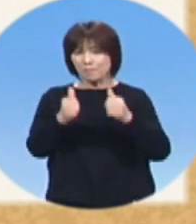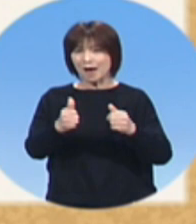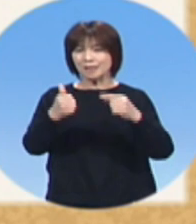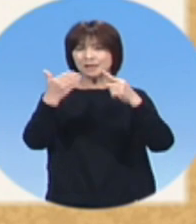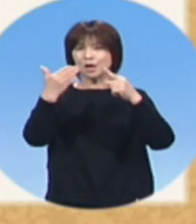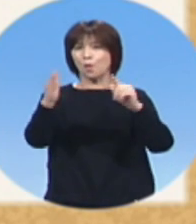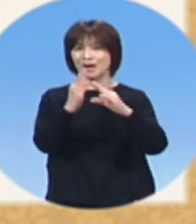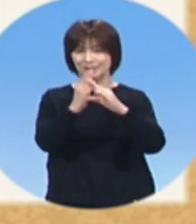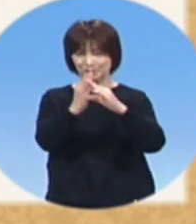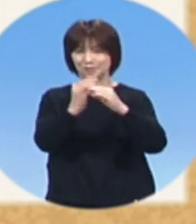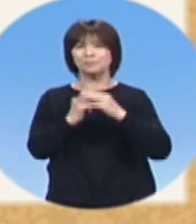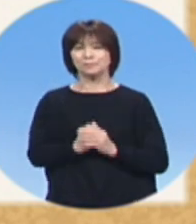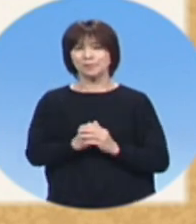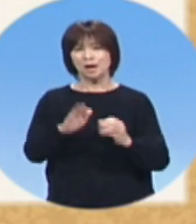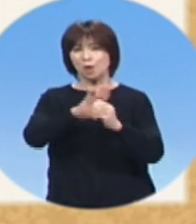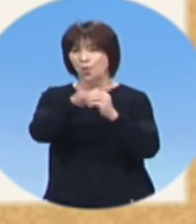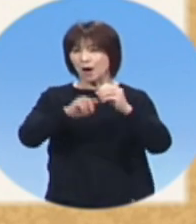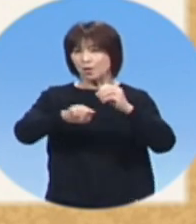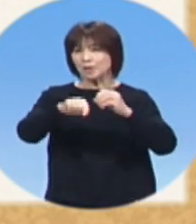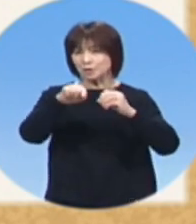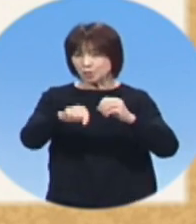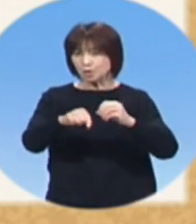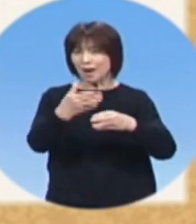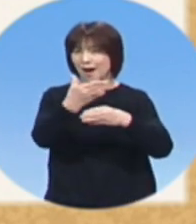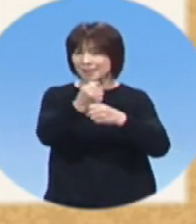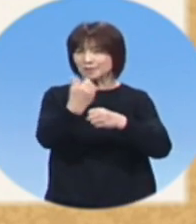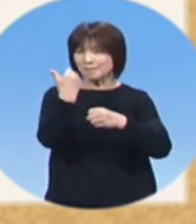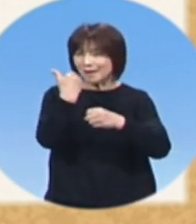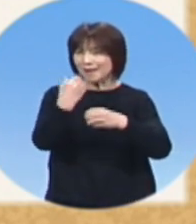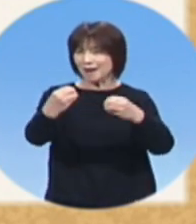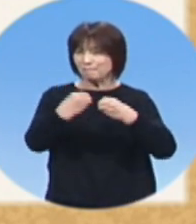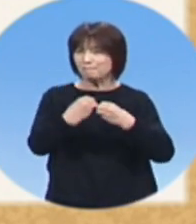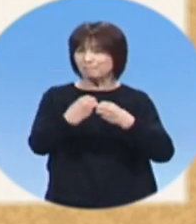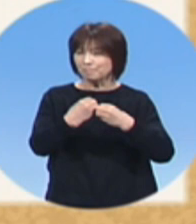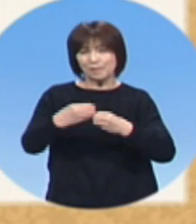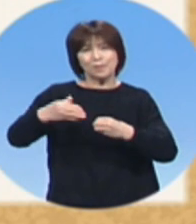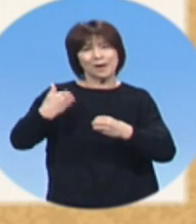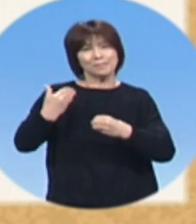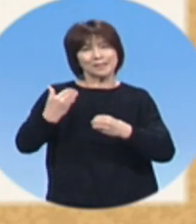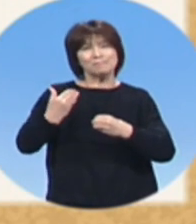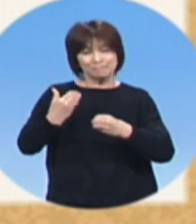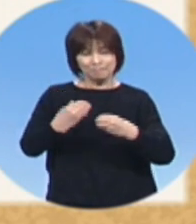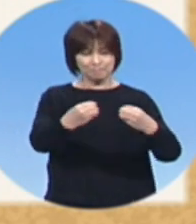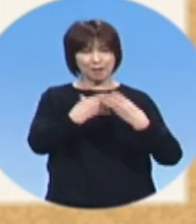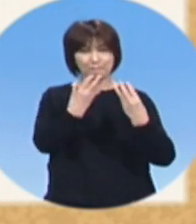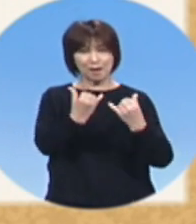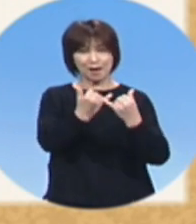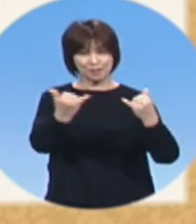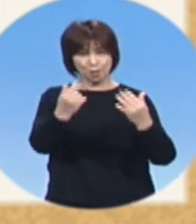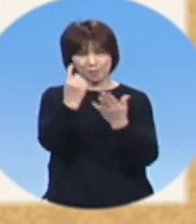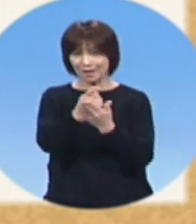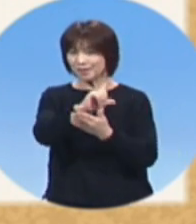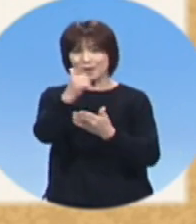開しています。 新型コロナウイルスはいつ誰が感染してもおかしくありません。すでに感染された方だ